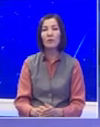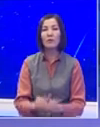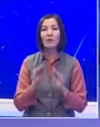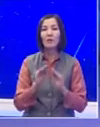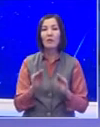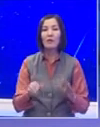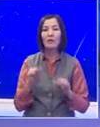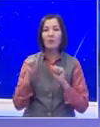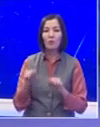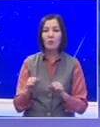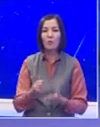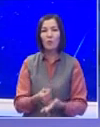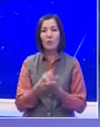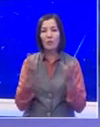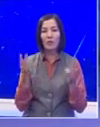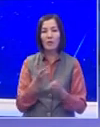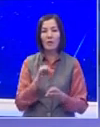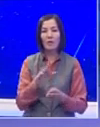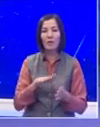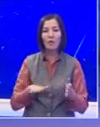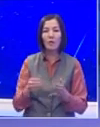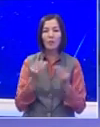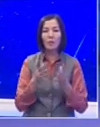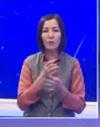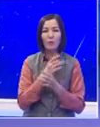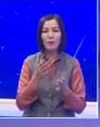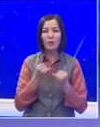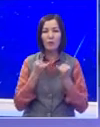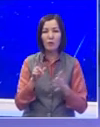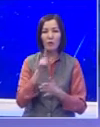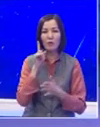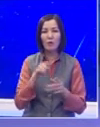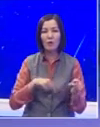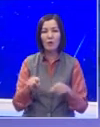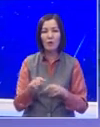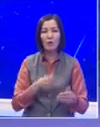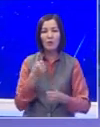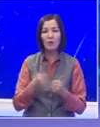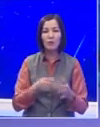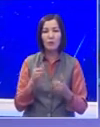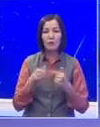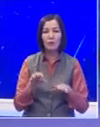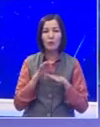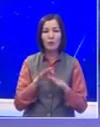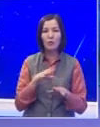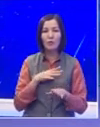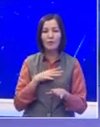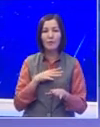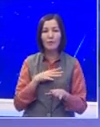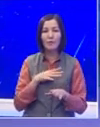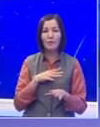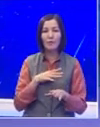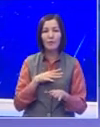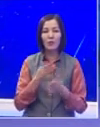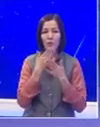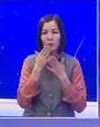Балларды қорғау да, қолдау да керек. Іле ауданында бүгінгі мерекеге орай жасөспірімдер арасында футболдан облыстық турнир ұйымдастырылды. Ала доп